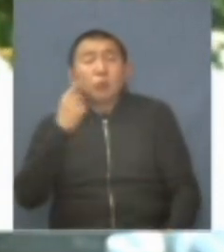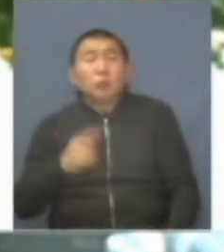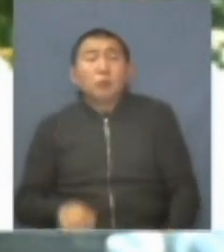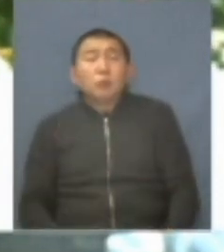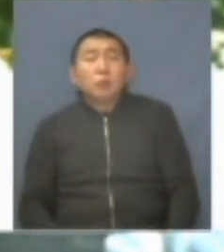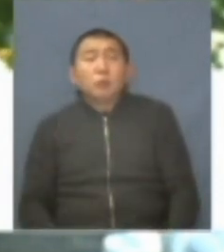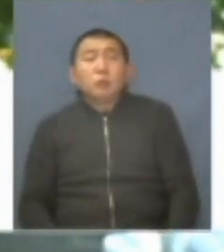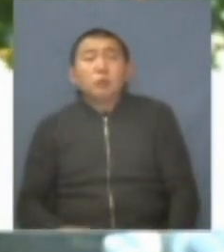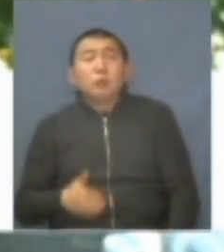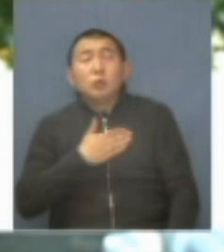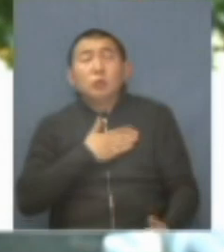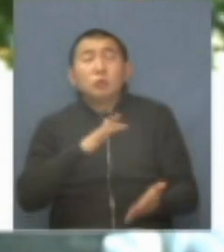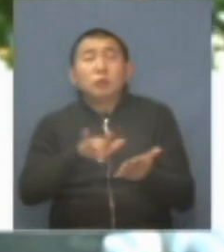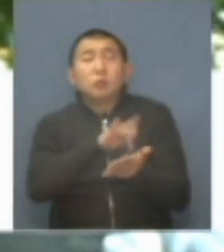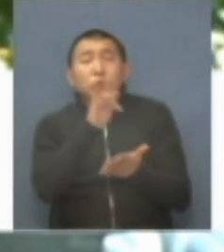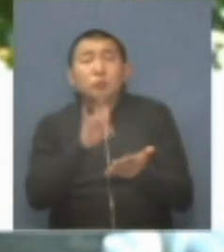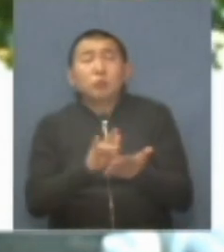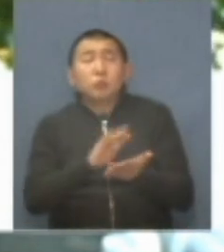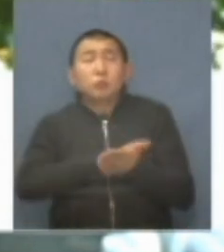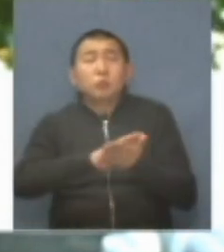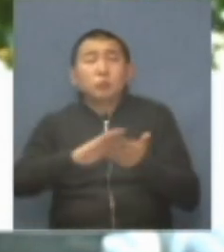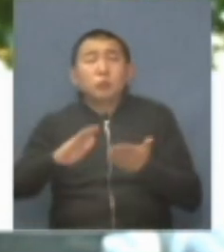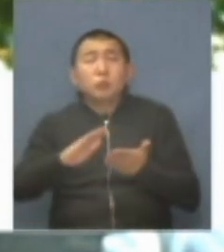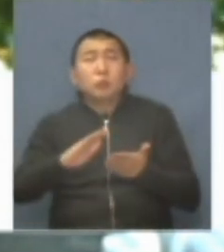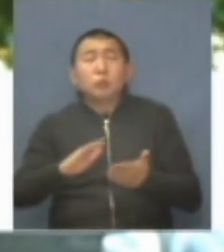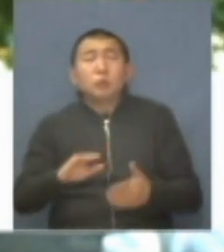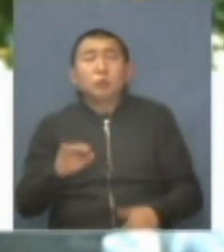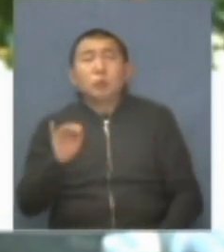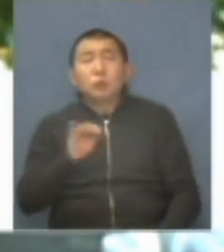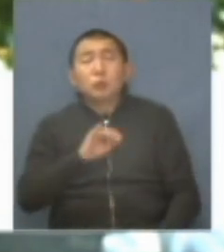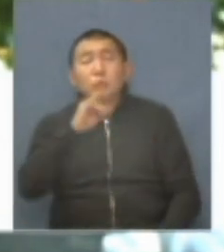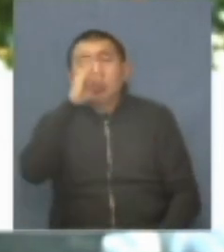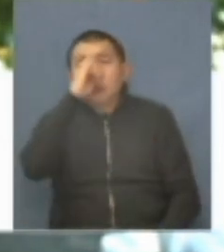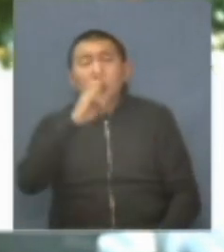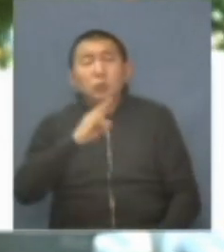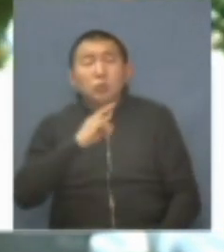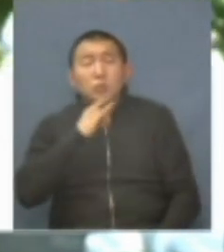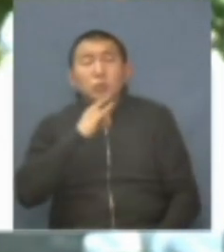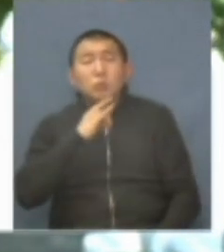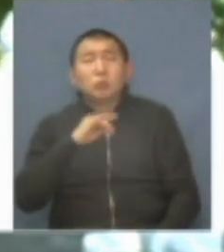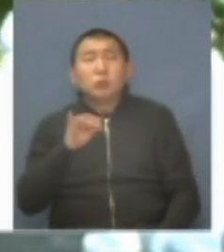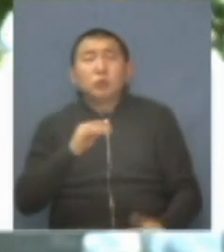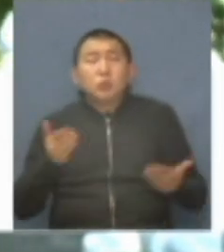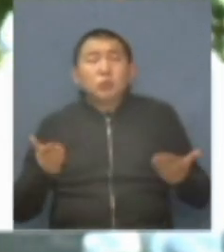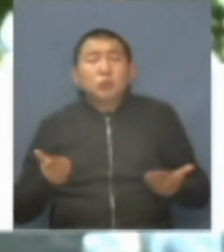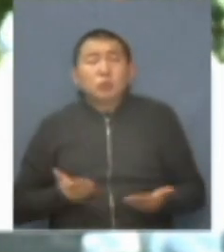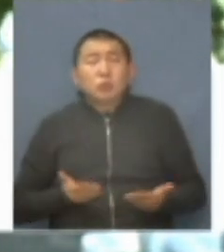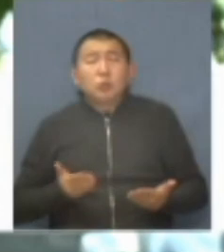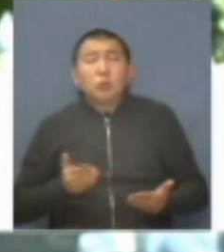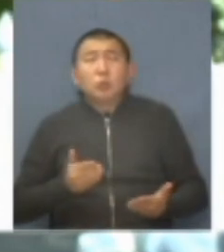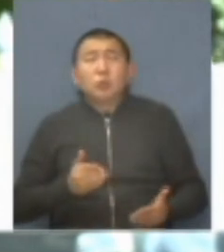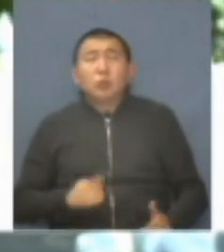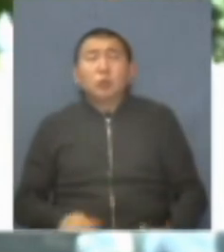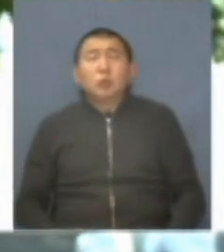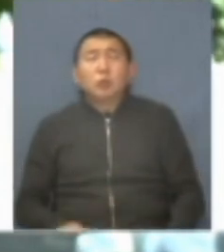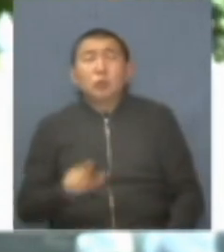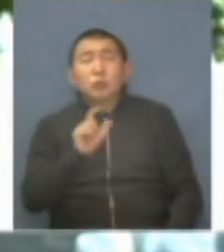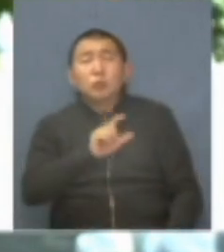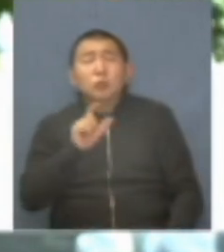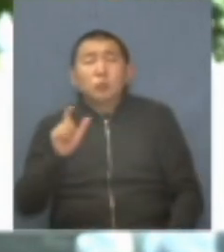бізде қаламыздың тек қана тазалығына ғана әсер етпей, еліміздің, халқымыздың, яғни қала тұрғындарының өзара яғни